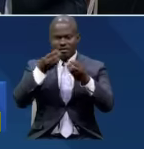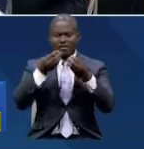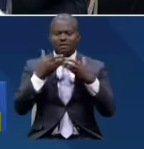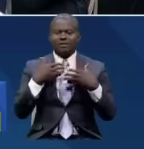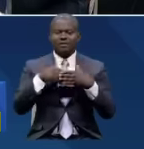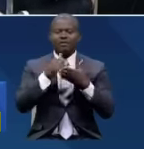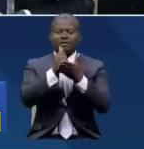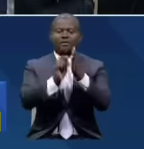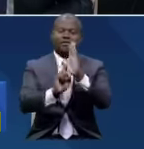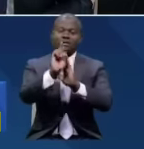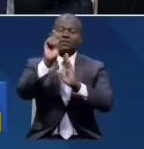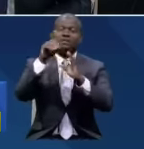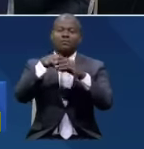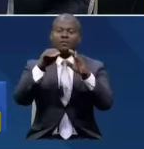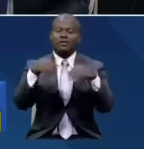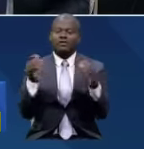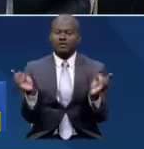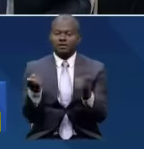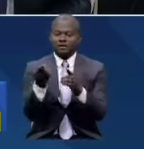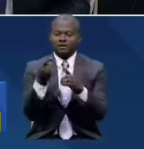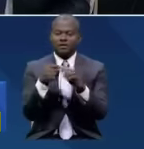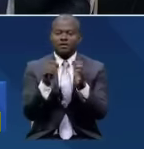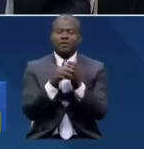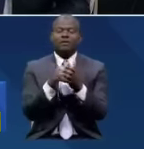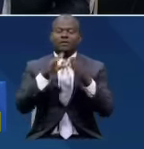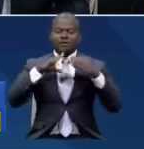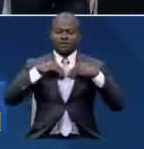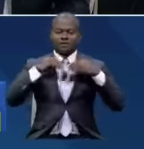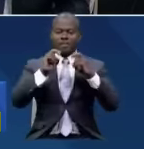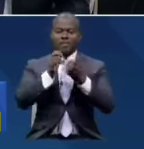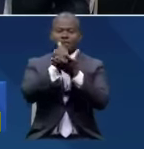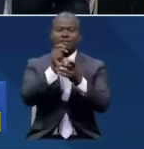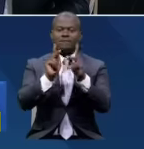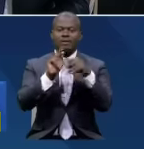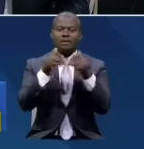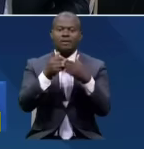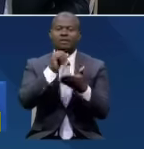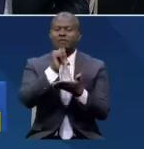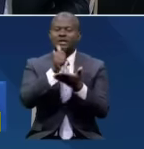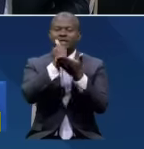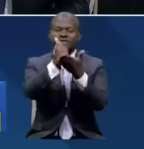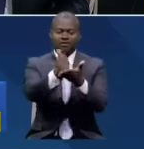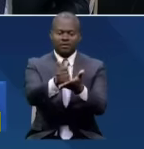ubworozi. Batubwiye yuko bazafasha abantu batigeze bafashwa n'indi mishinga,